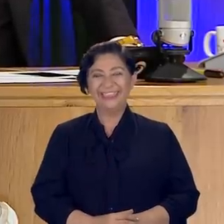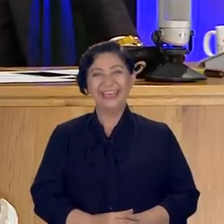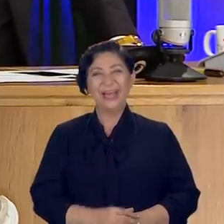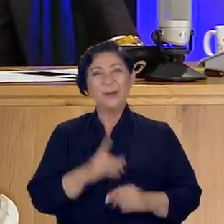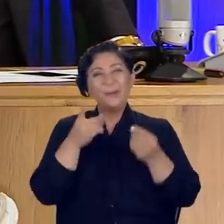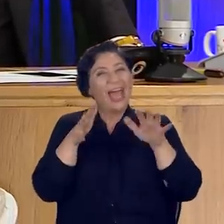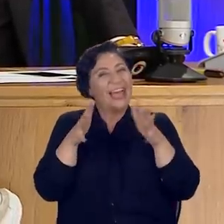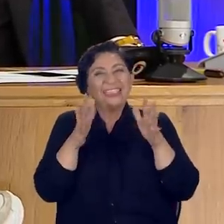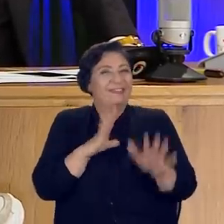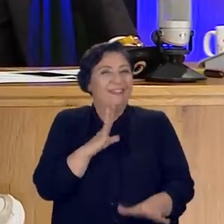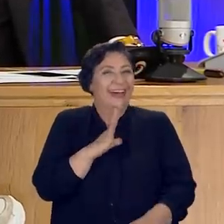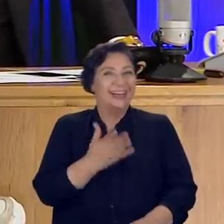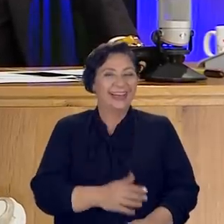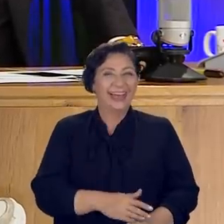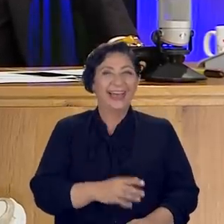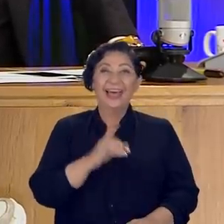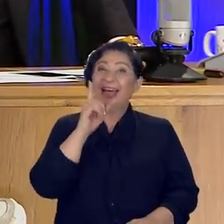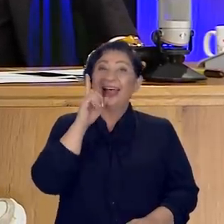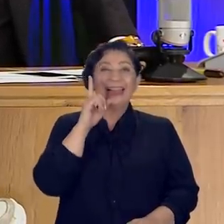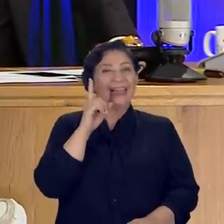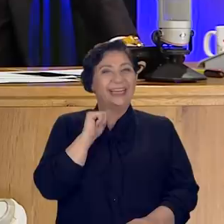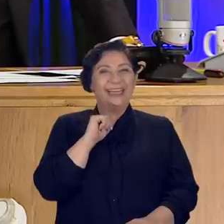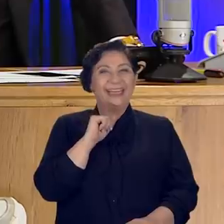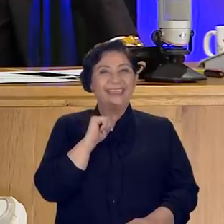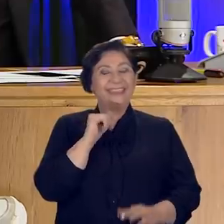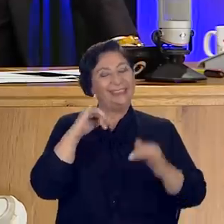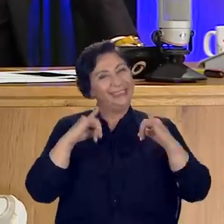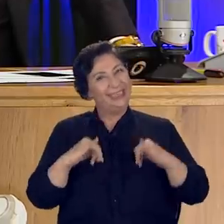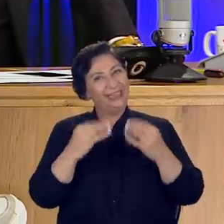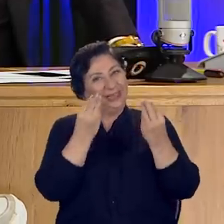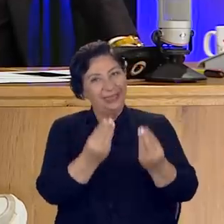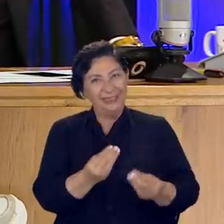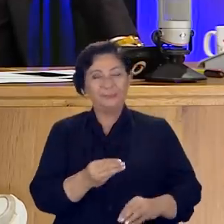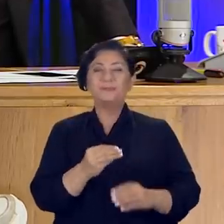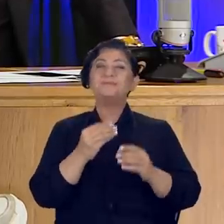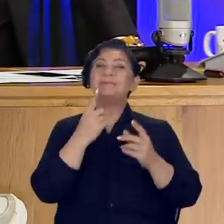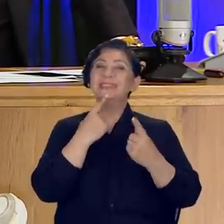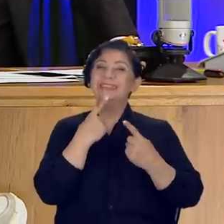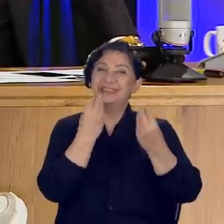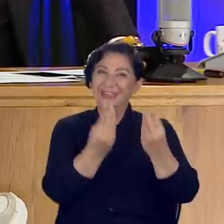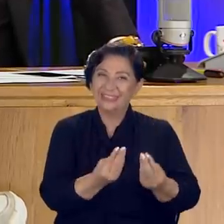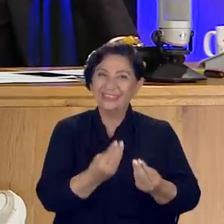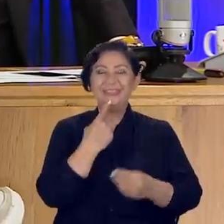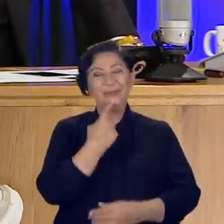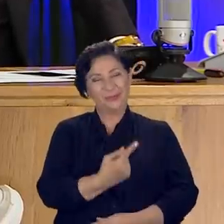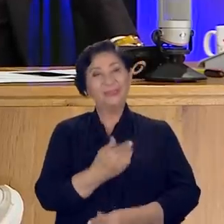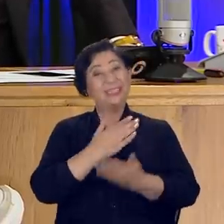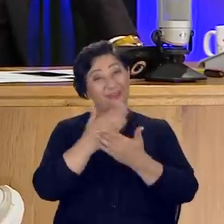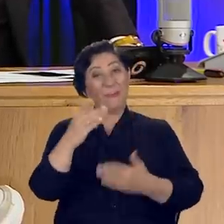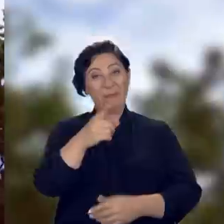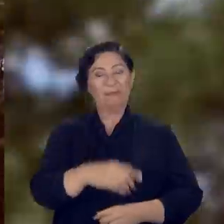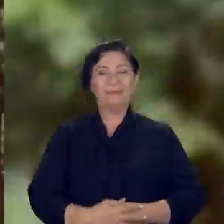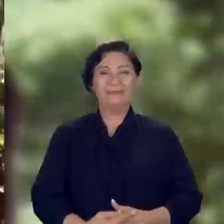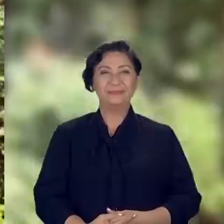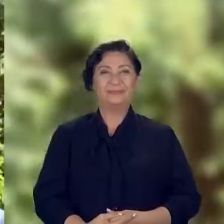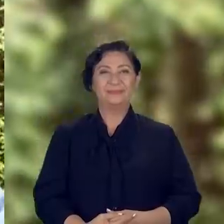Bir acayipleşme var. Allah sıhhatler, afiyetler ihsan etsin diyoruz. Devam et.